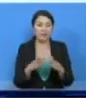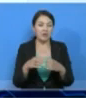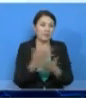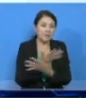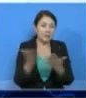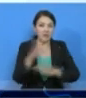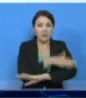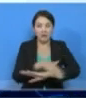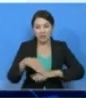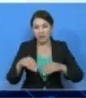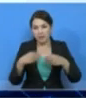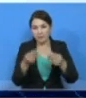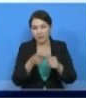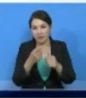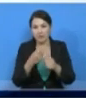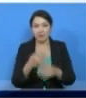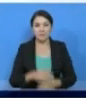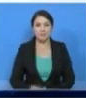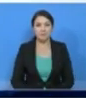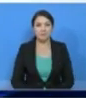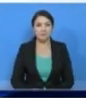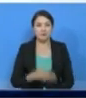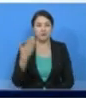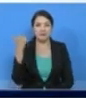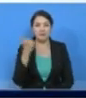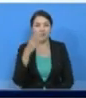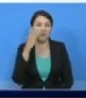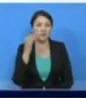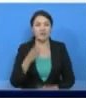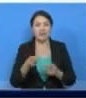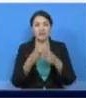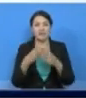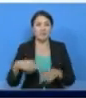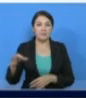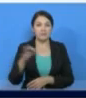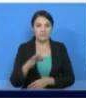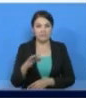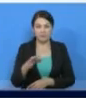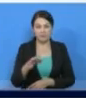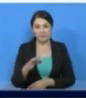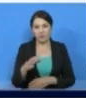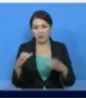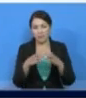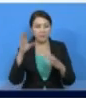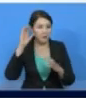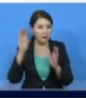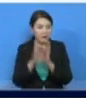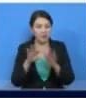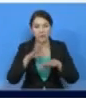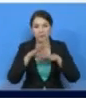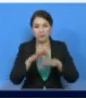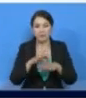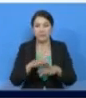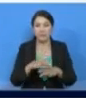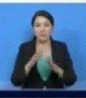бірнеше көшеге атау беріліп қайта жаңартылды. Өткен аптада Алматы, Астана аудандарында қоғамдық тыңдаулар өтті. Осы көше атаулар,